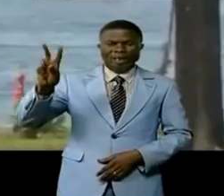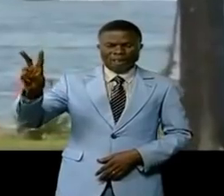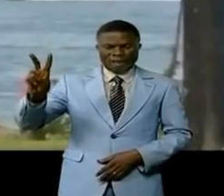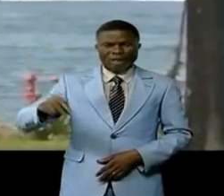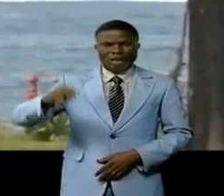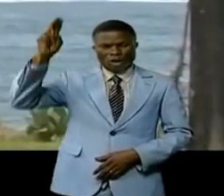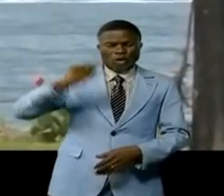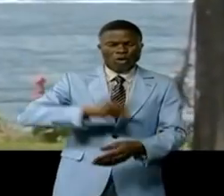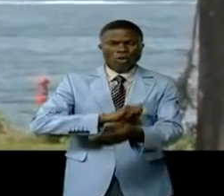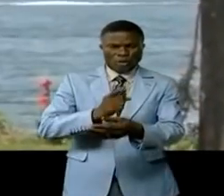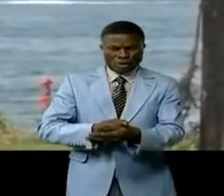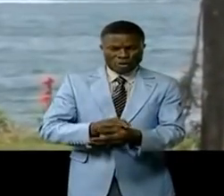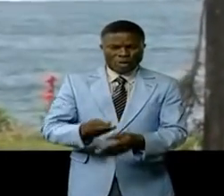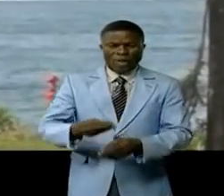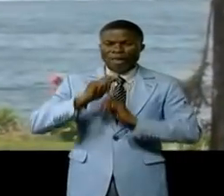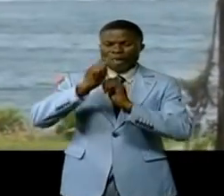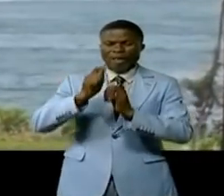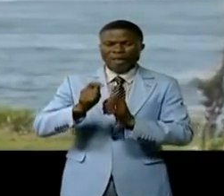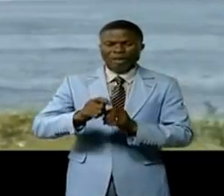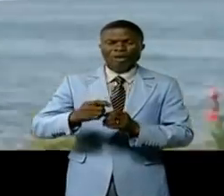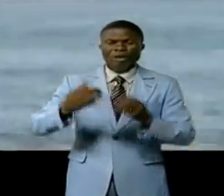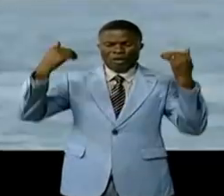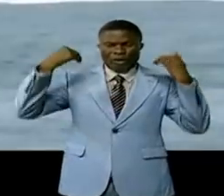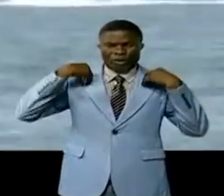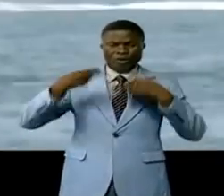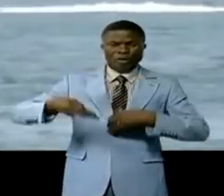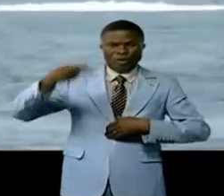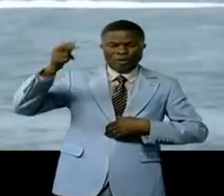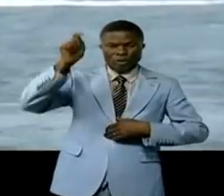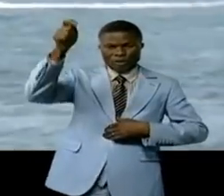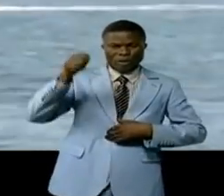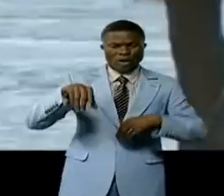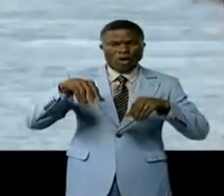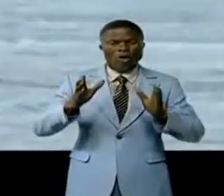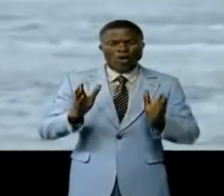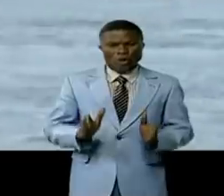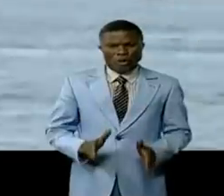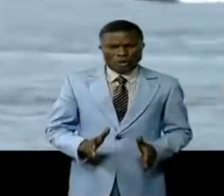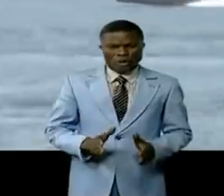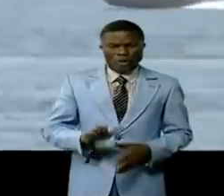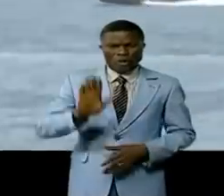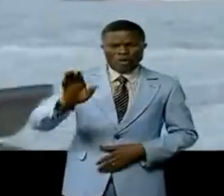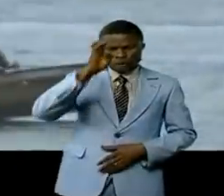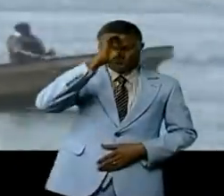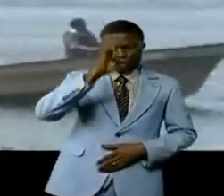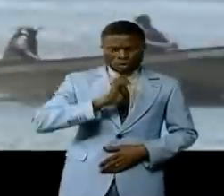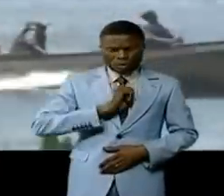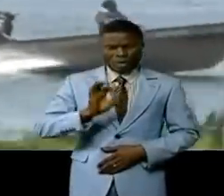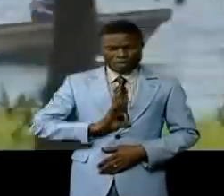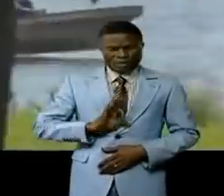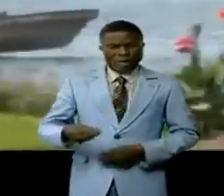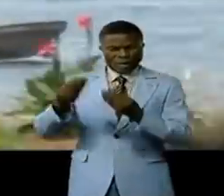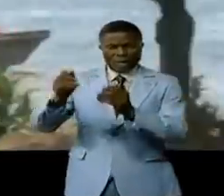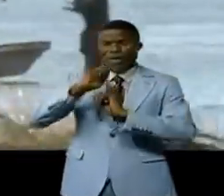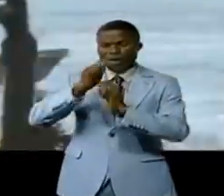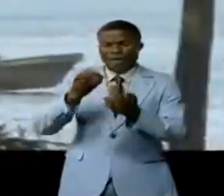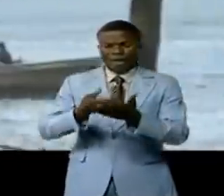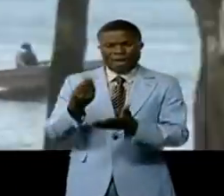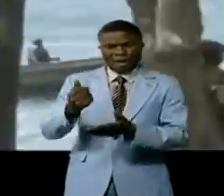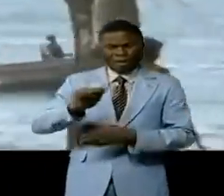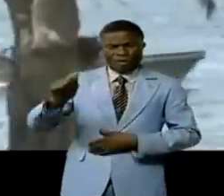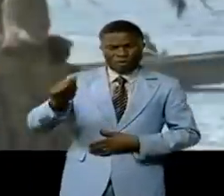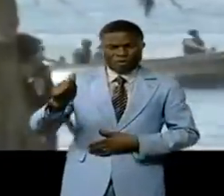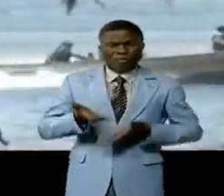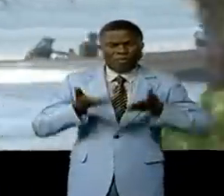Kivu. Cette dotation du commandant suprême de l'armée congolaise, son Excellence Félix-Antoine Tshisekedi, sur proposition du